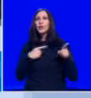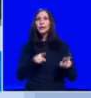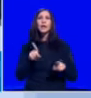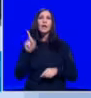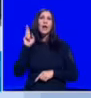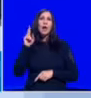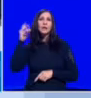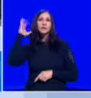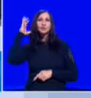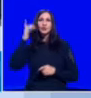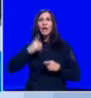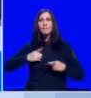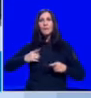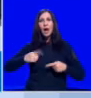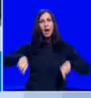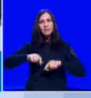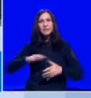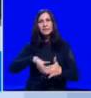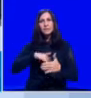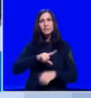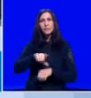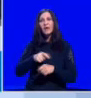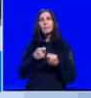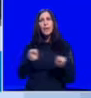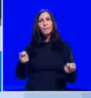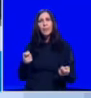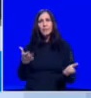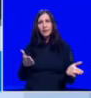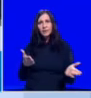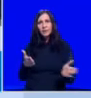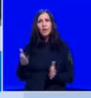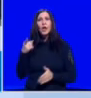се меси в това, че е време посочен на кампания, от за единствено... полза на едни или други.